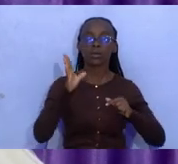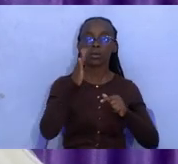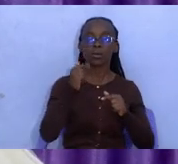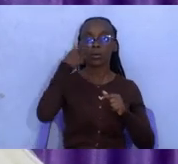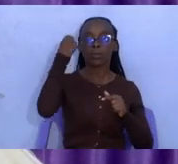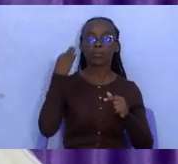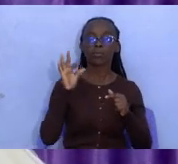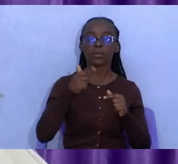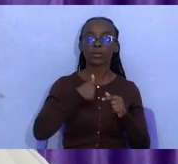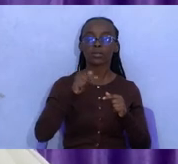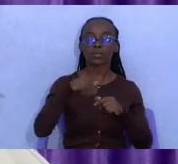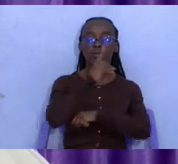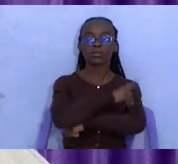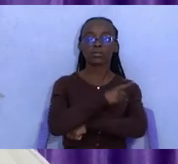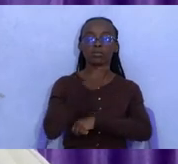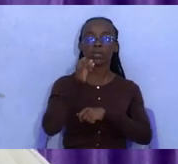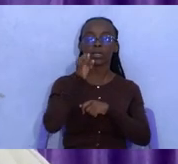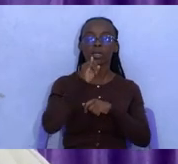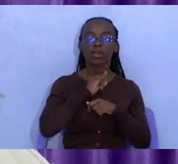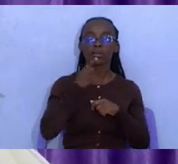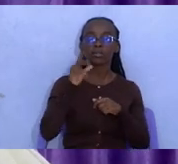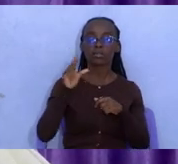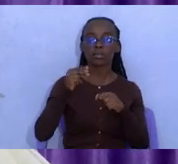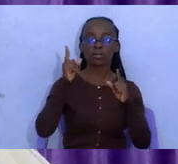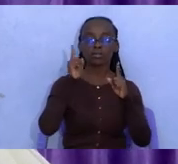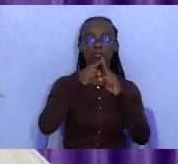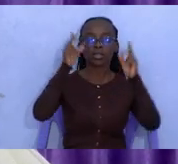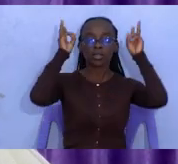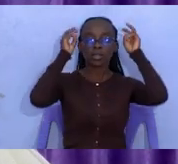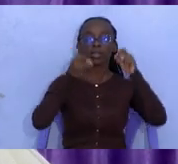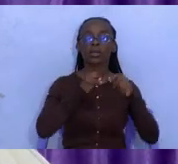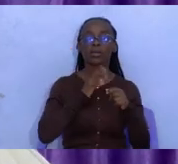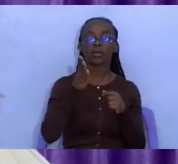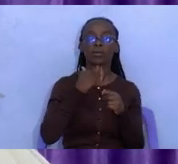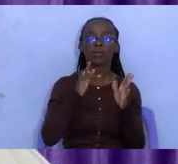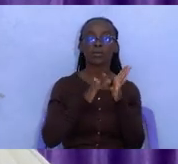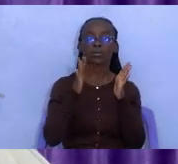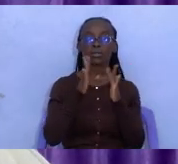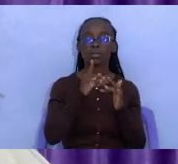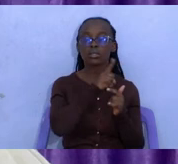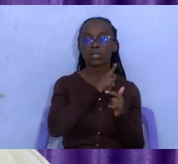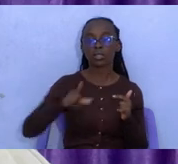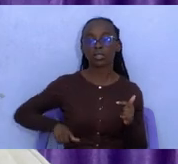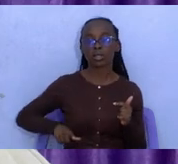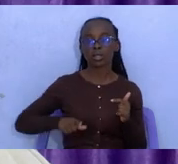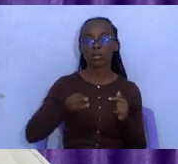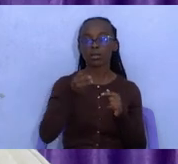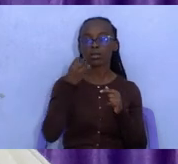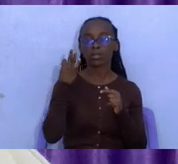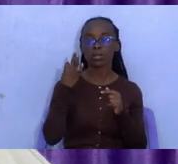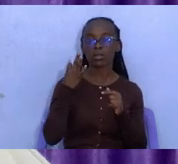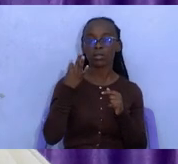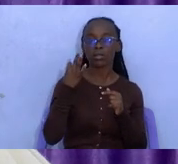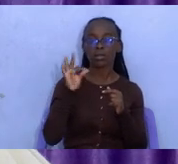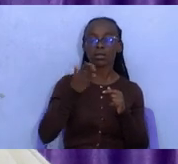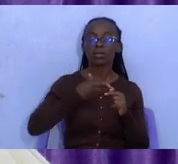nakataa shetani na kazi zake, na kutaka Yesu uwe Bwana na mwokozi wa maisha yangu.